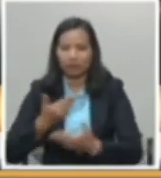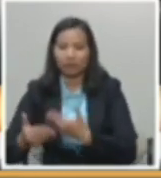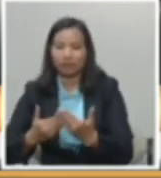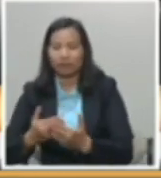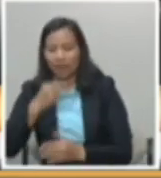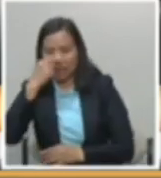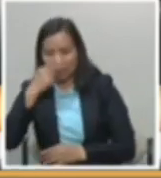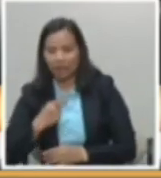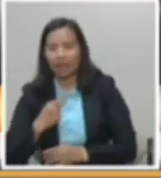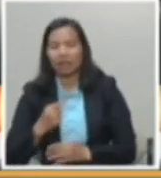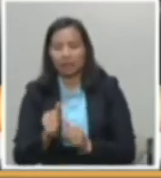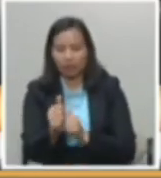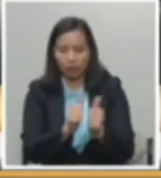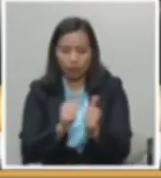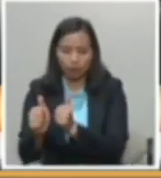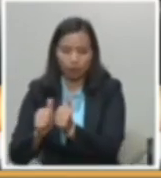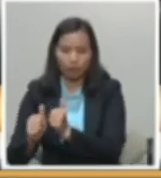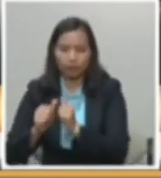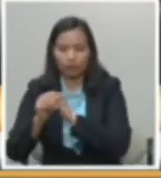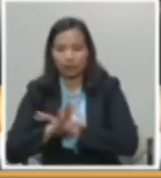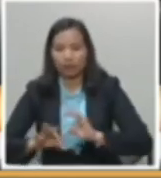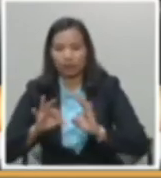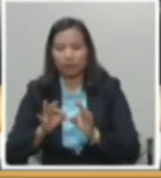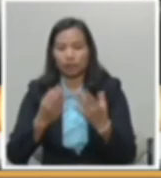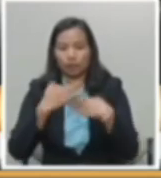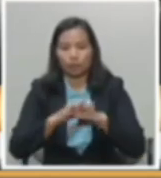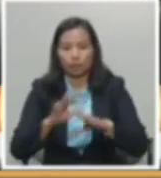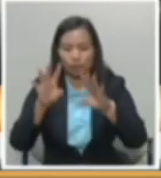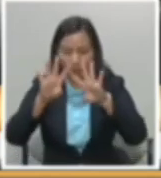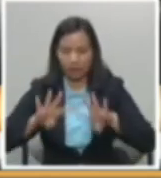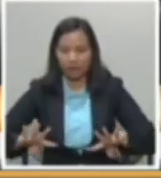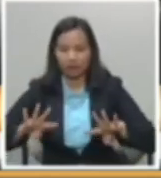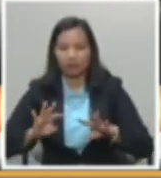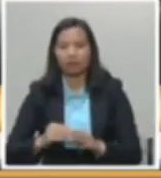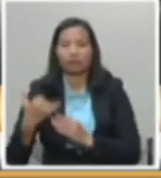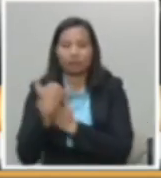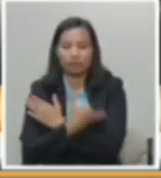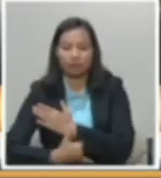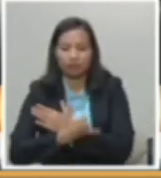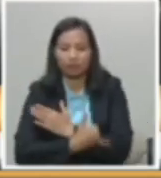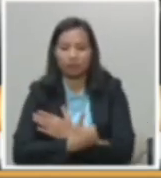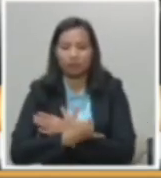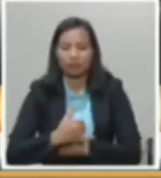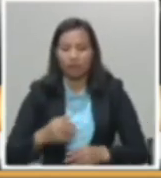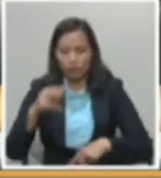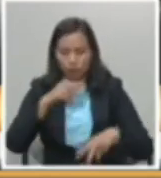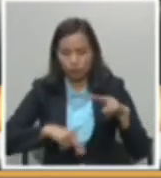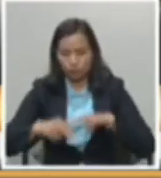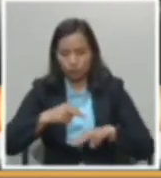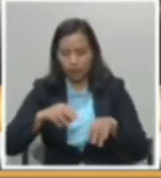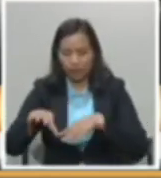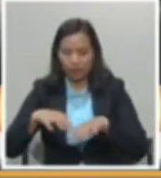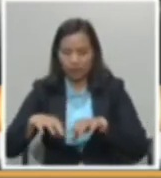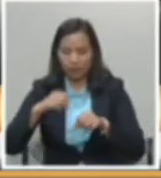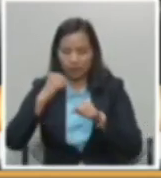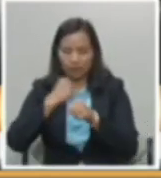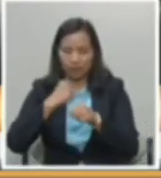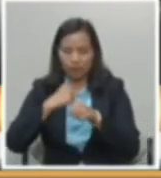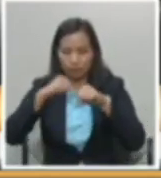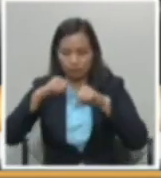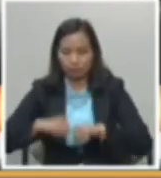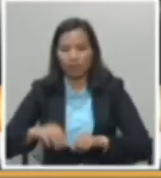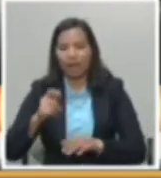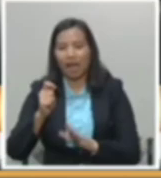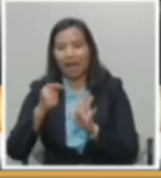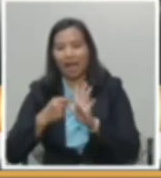ยกับประเทศคู่ค้าสำคัญซึ่งรวมถึงอาเซียนสหภาพยุโรปดูแลการจัดทำความตกลงอาเซบห